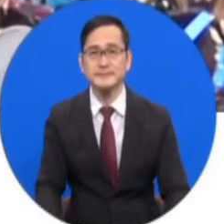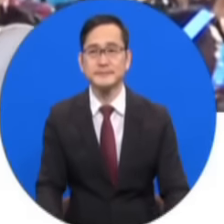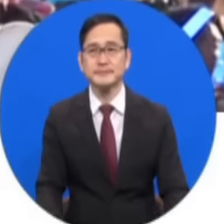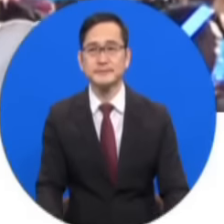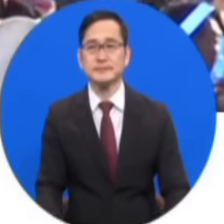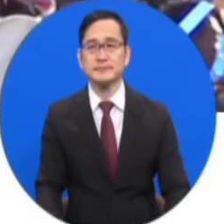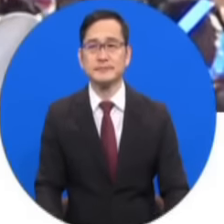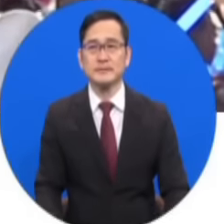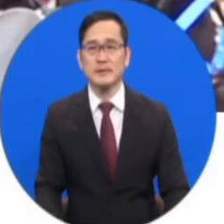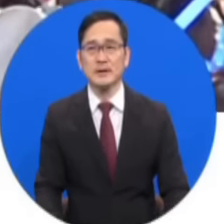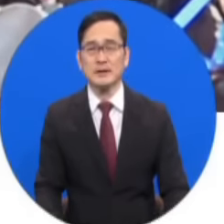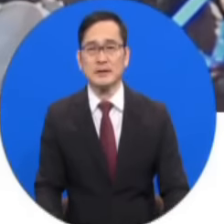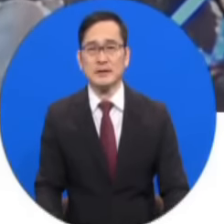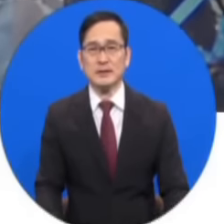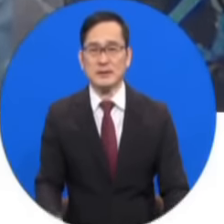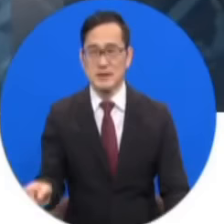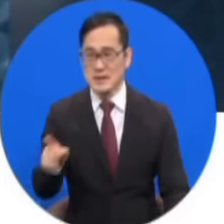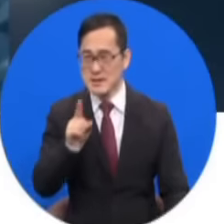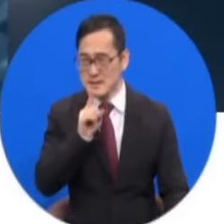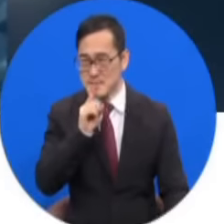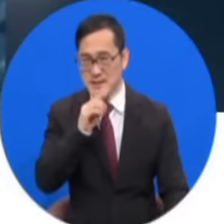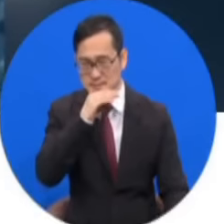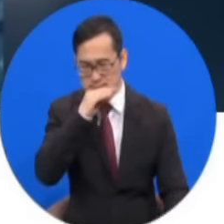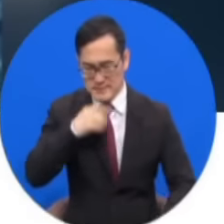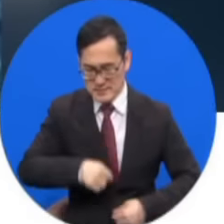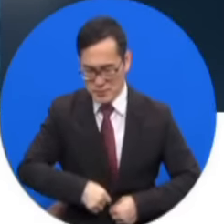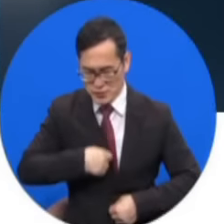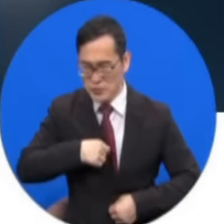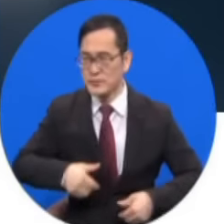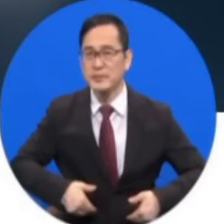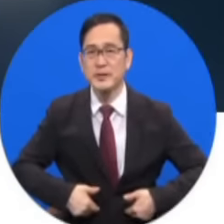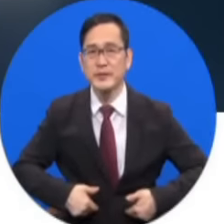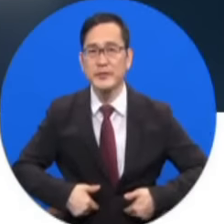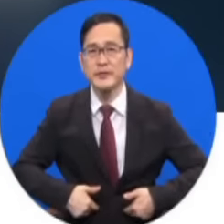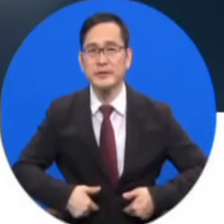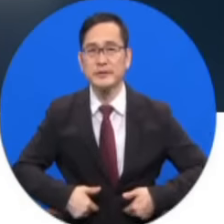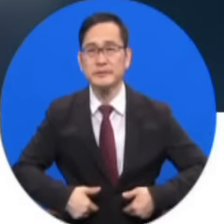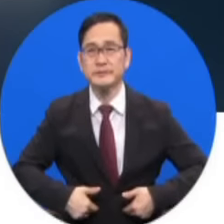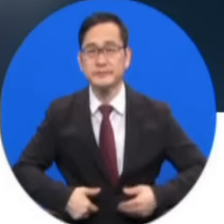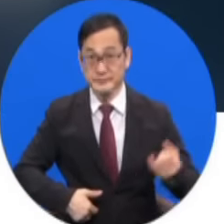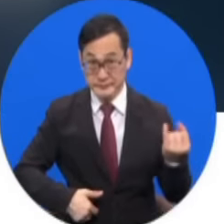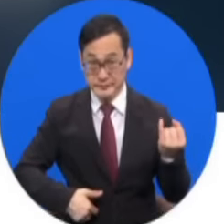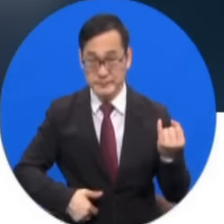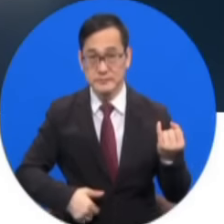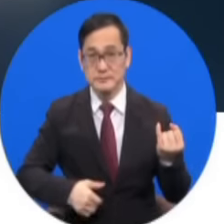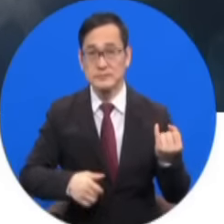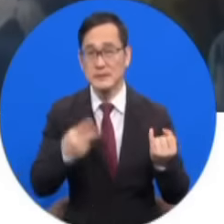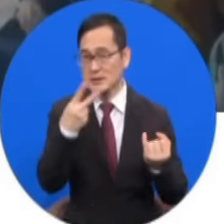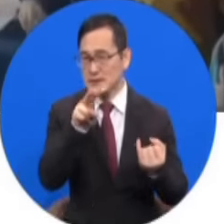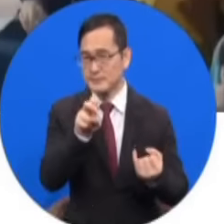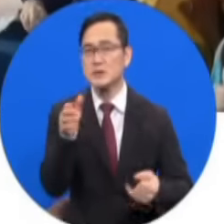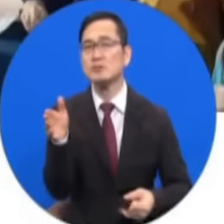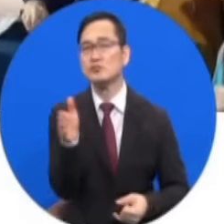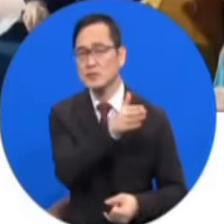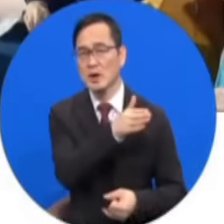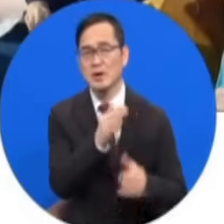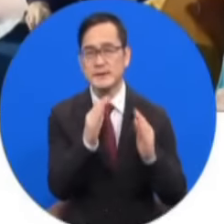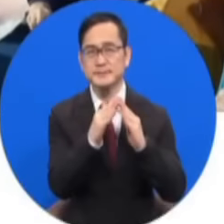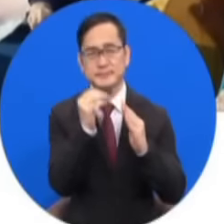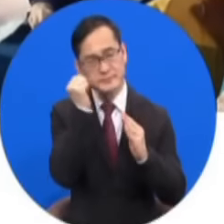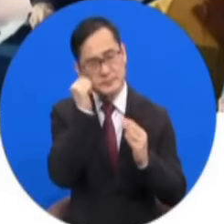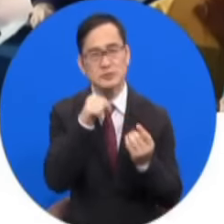신중해야 할 필요가 있을 거라고 생각하고요 어 문다희 씨는 앞서 말씀드린 대로 20년도부터 어 지금